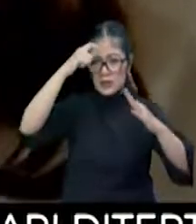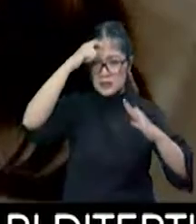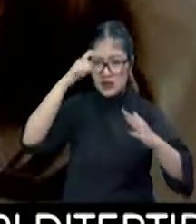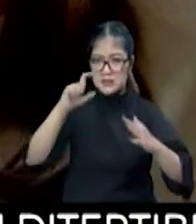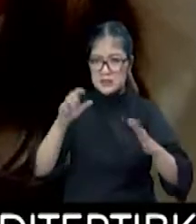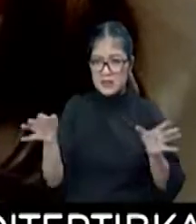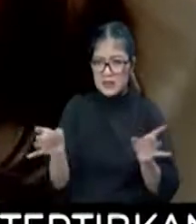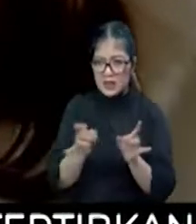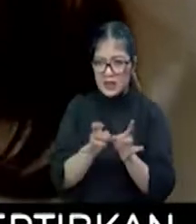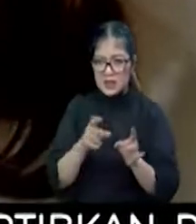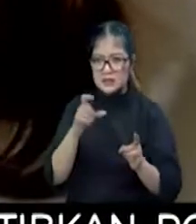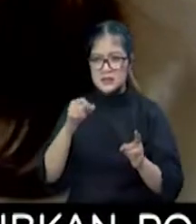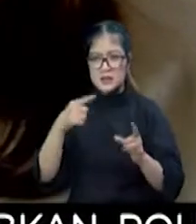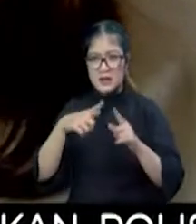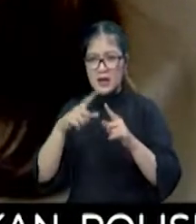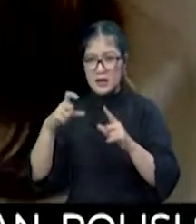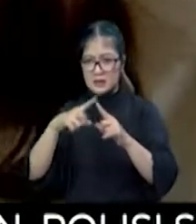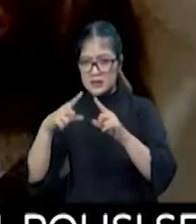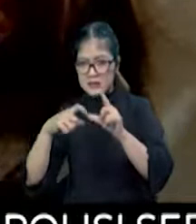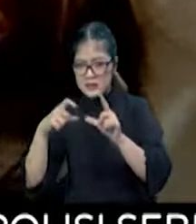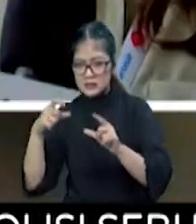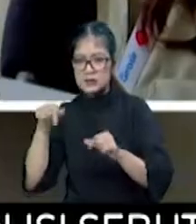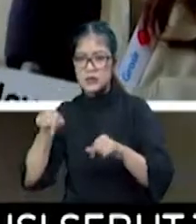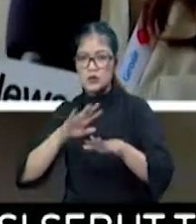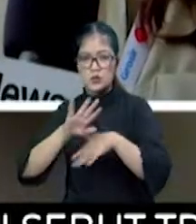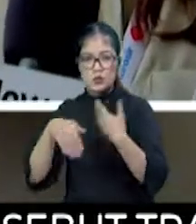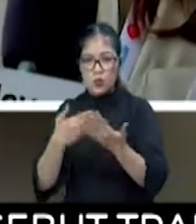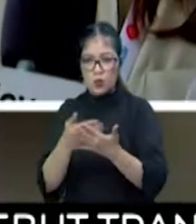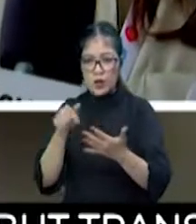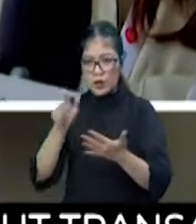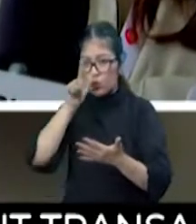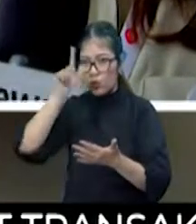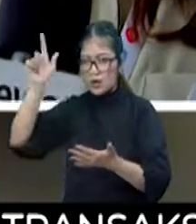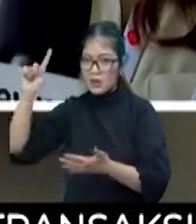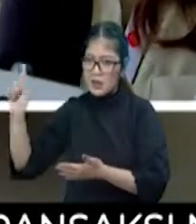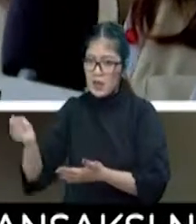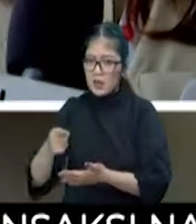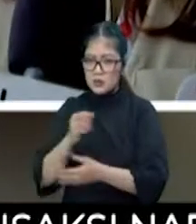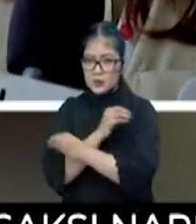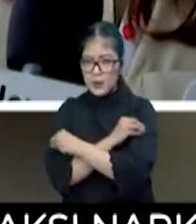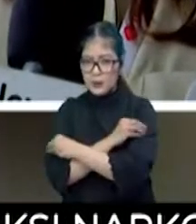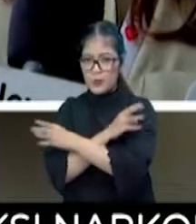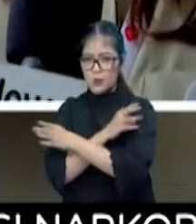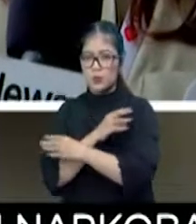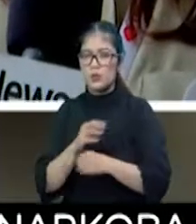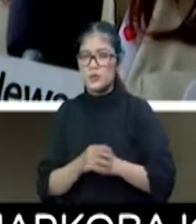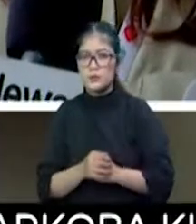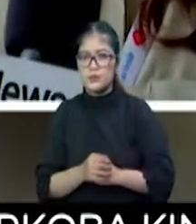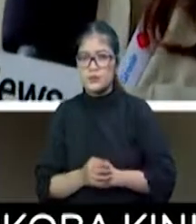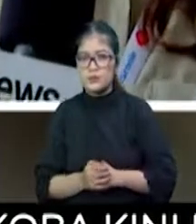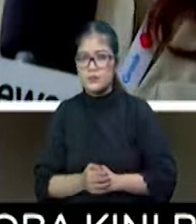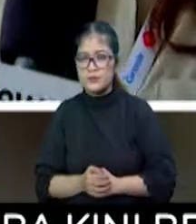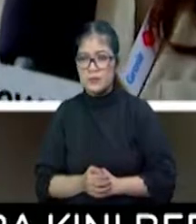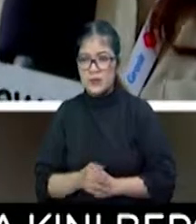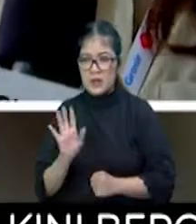Rasanya sih ada ya, karena semua ya saya rasa sekarang perjalanan luar negeri pun sudah mewajibkan booster. Jadi